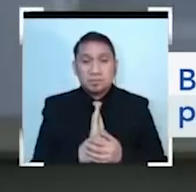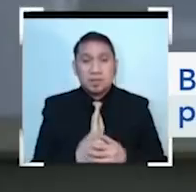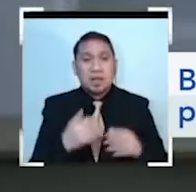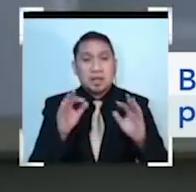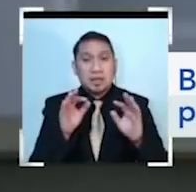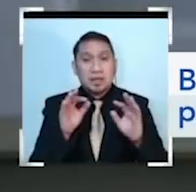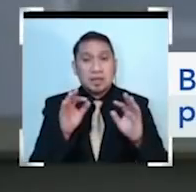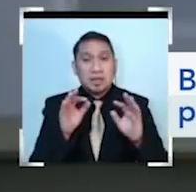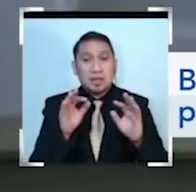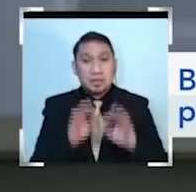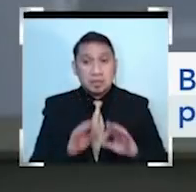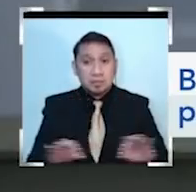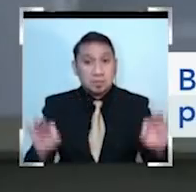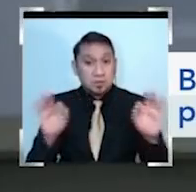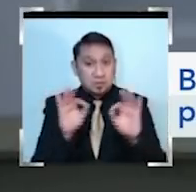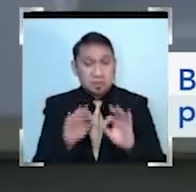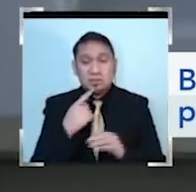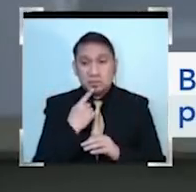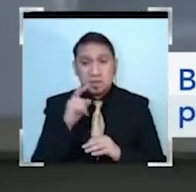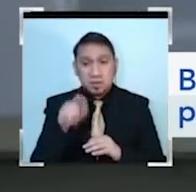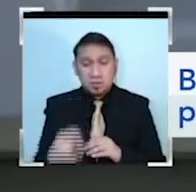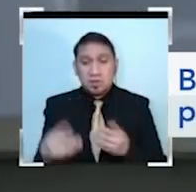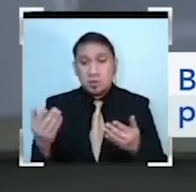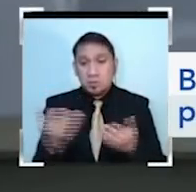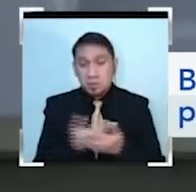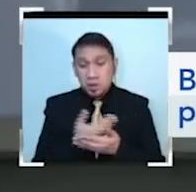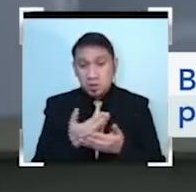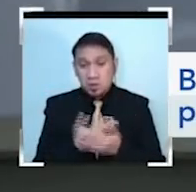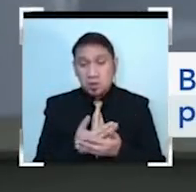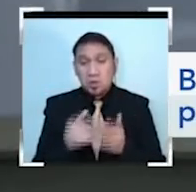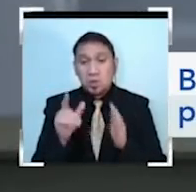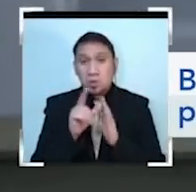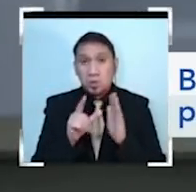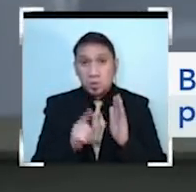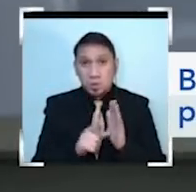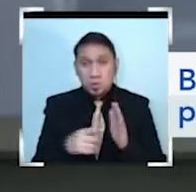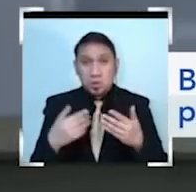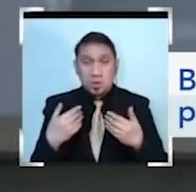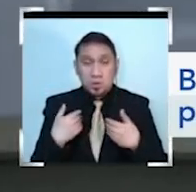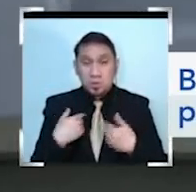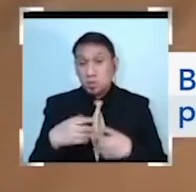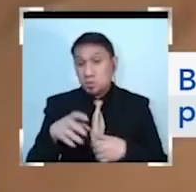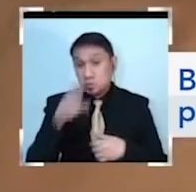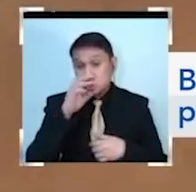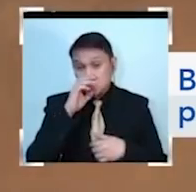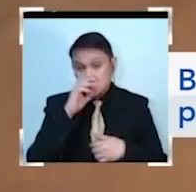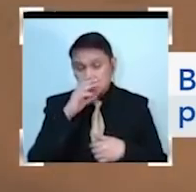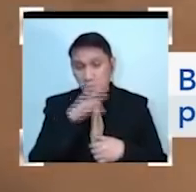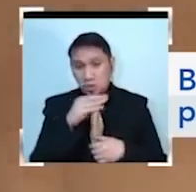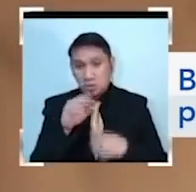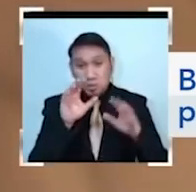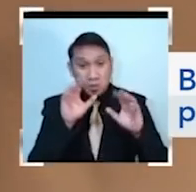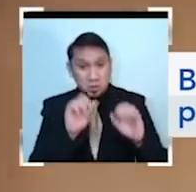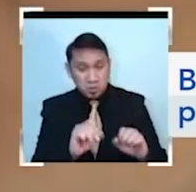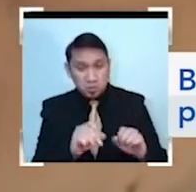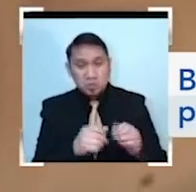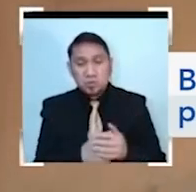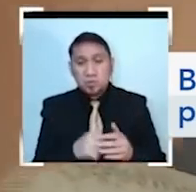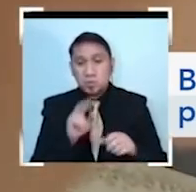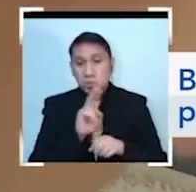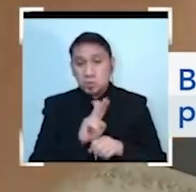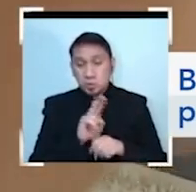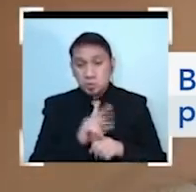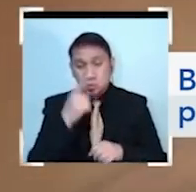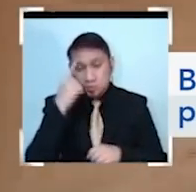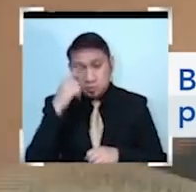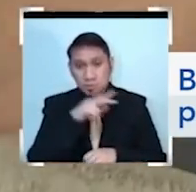sa BAP ang mule account law o ang mahigpit na pagbabawal at paghuli sa mga taong ipagagamit ang kanilang personal na